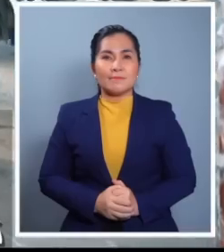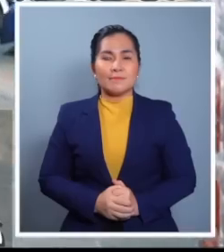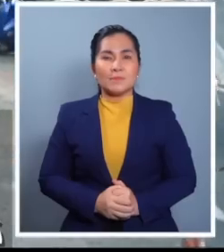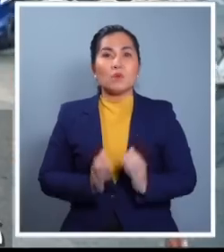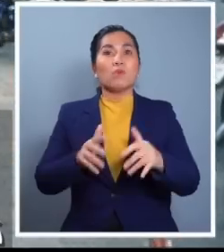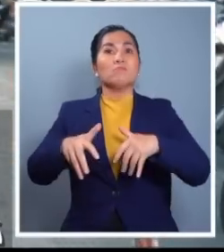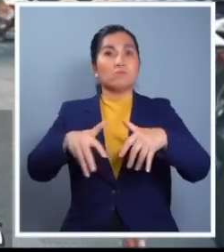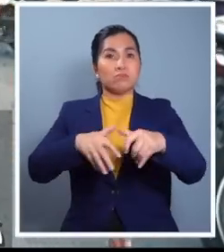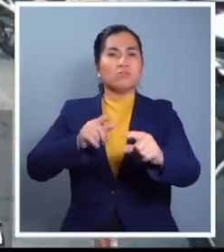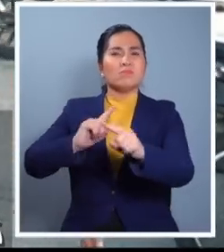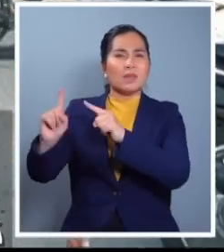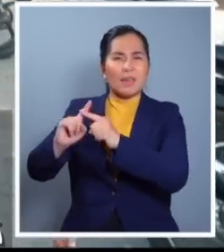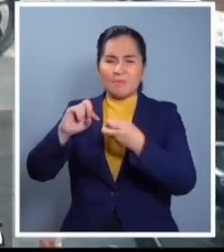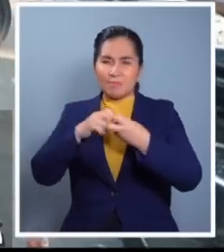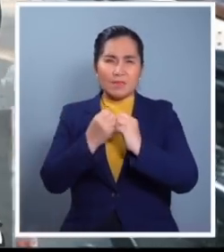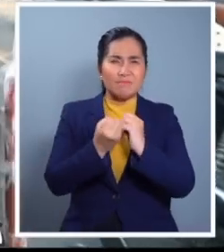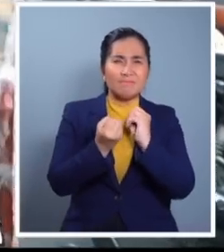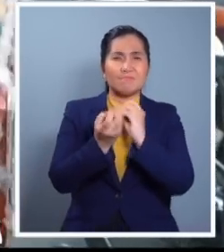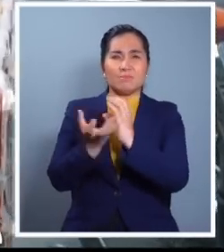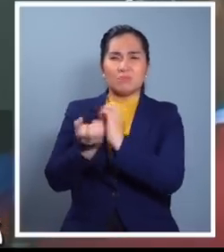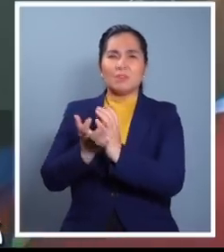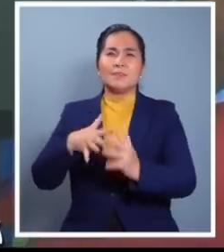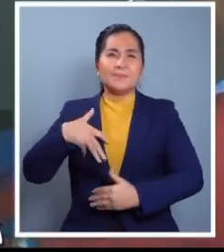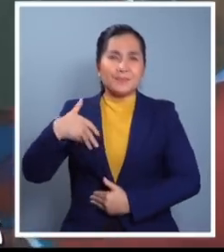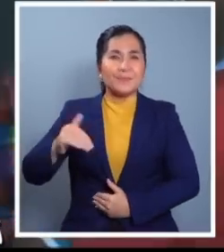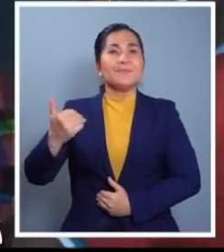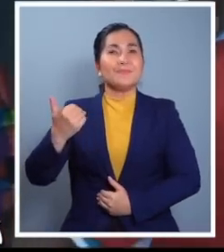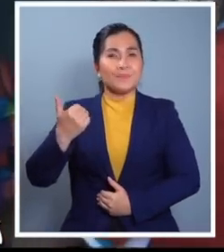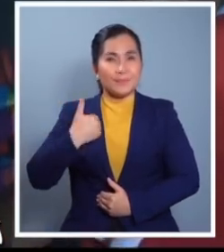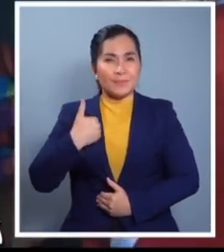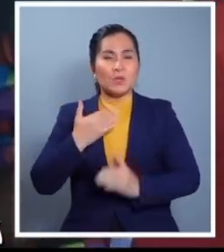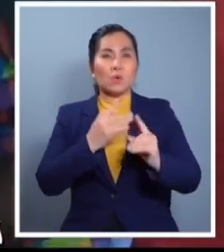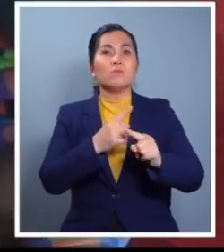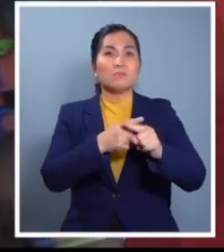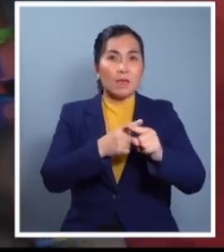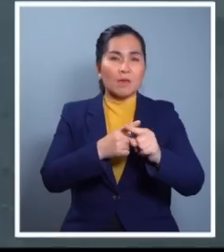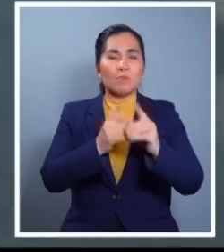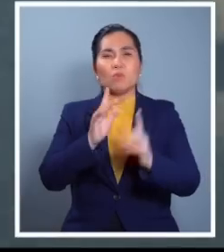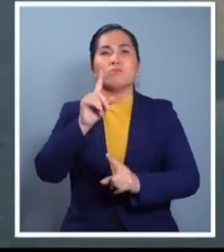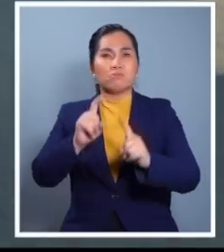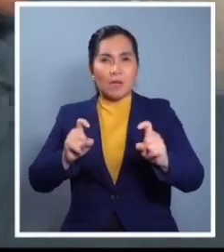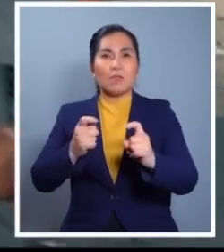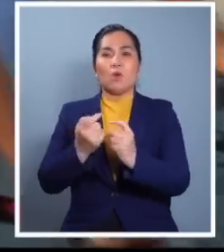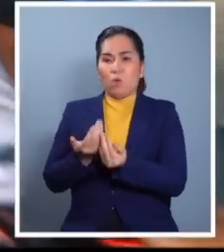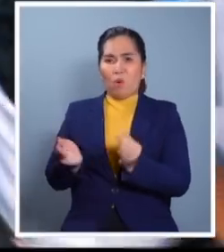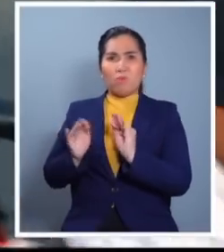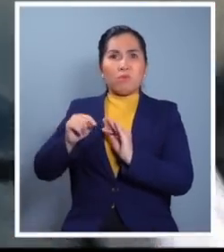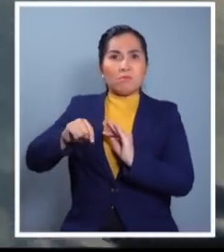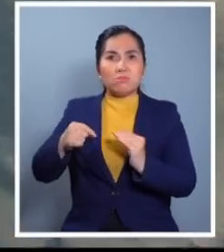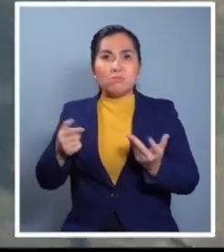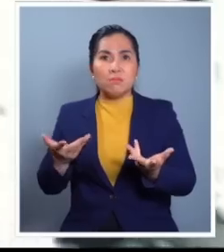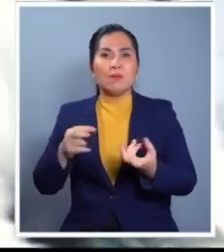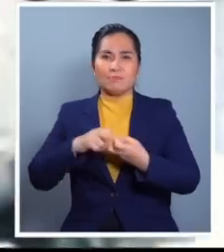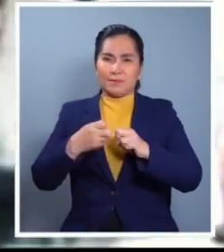ประชาชนมากมายที่ได้รับผลกระทบจากความรุนแรงนอกจากผู้เสียชีวิตและบาดเจ็บแล้วครอบครัวของพวกเขาที่อยู่ข้างห